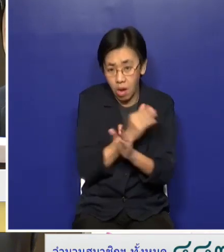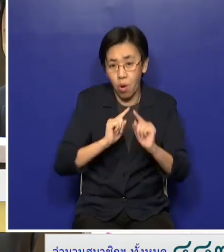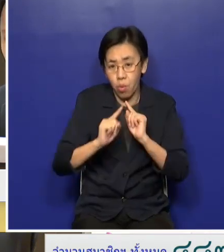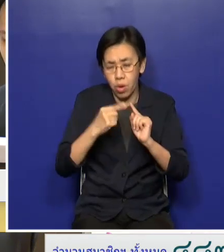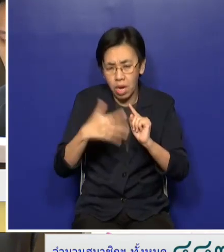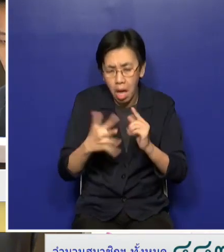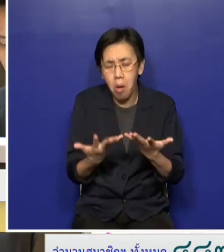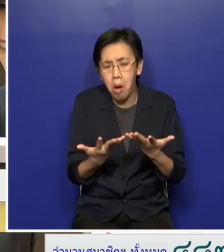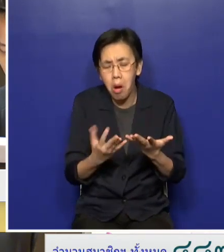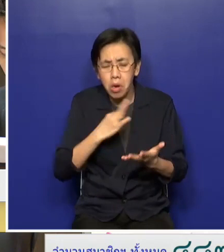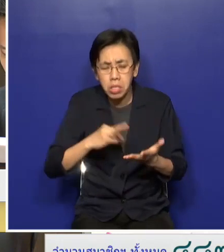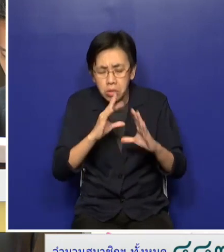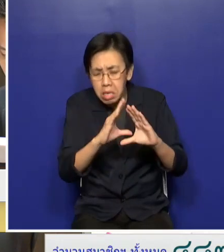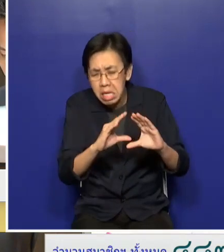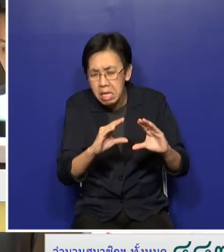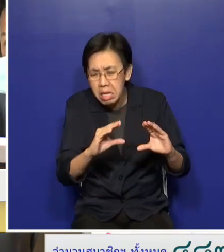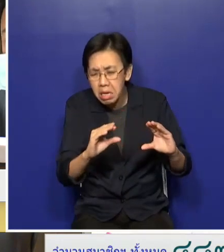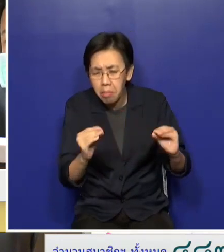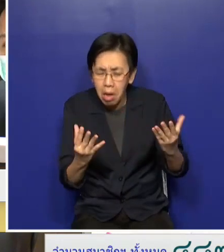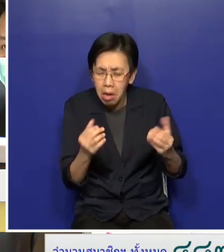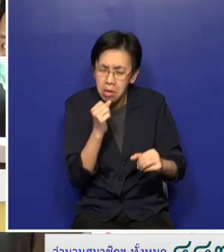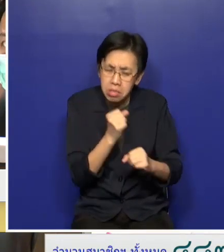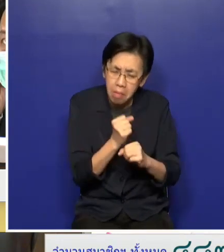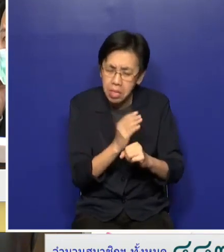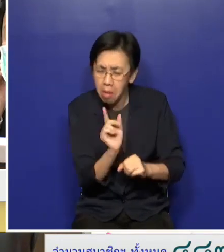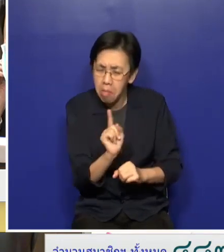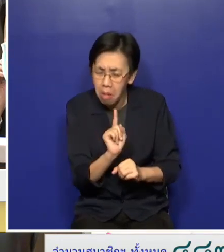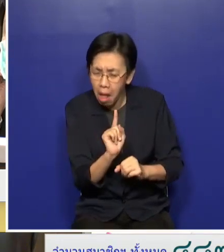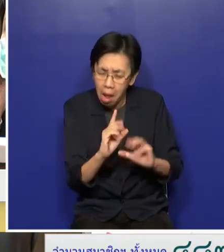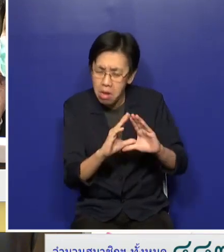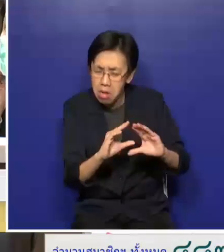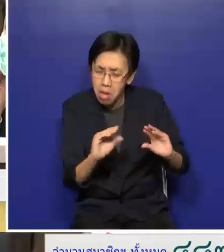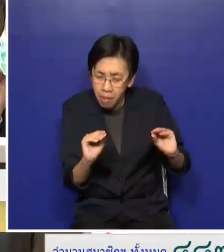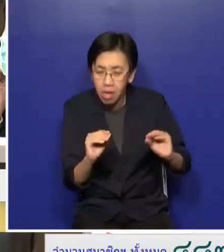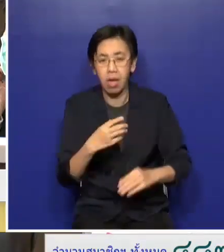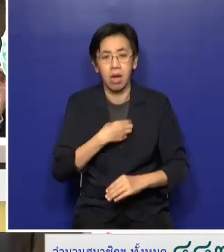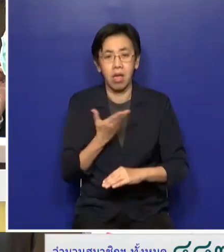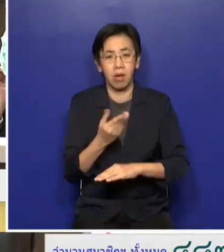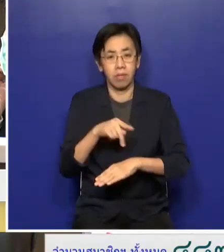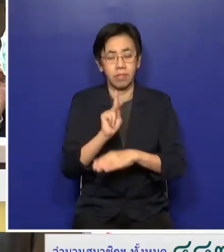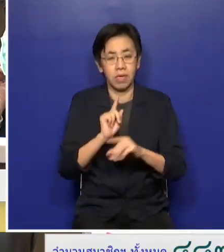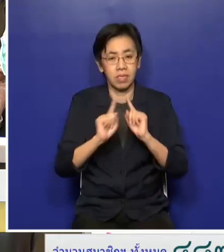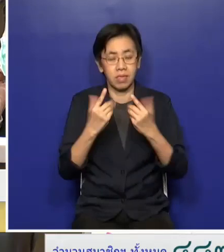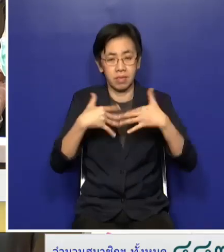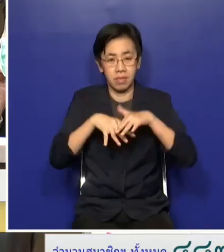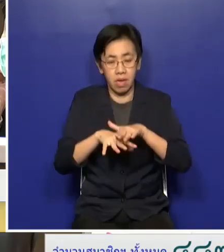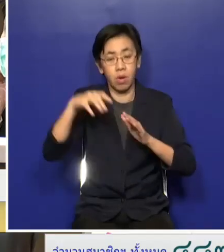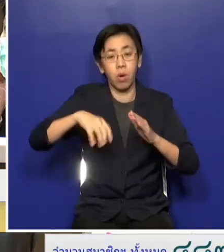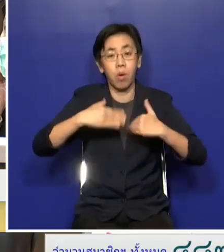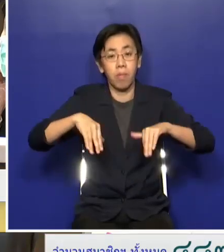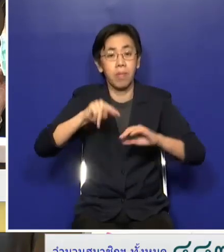ต่ก็ยังไม่ค่อยมีความคืบหน้าเท่าที่ควรนะครับก็ขอท่านประธานได้ช่วยประสานไปยังกรมชลประทานนะฮะ